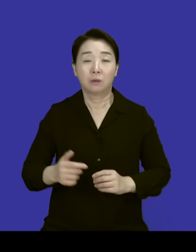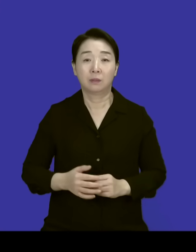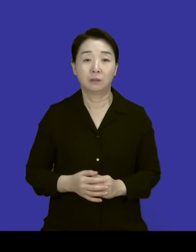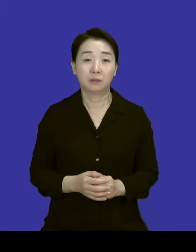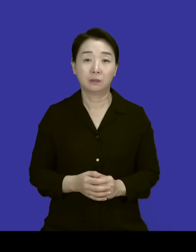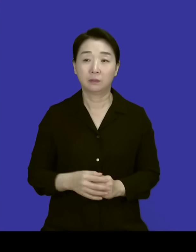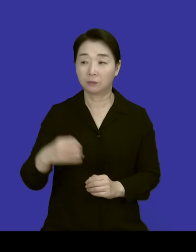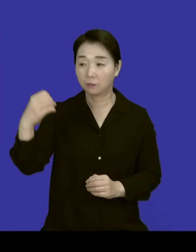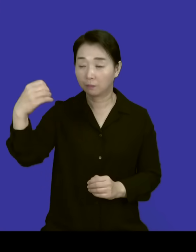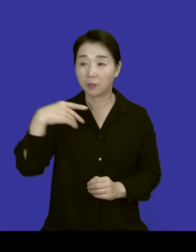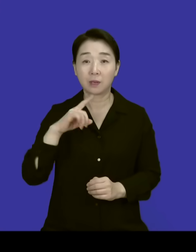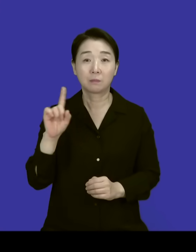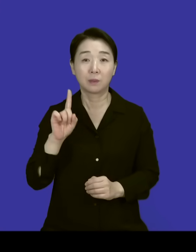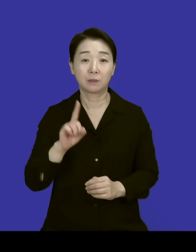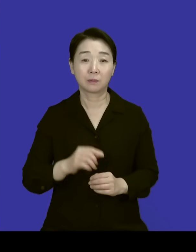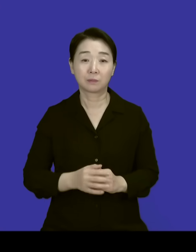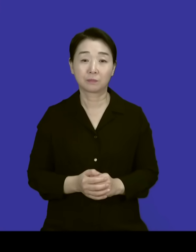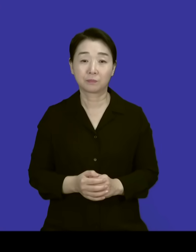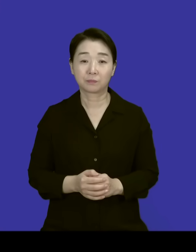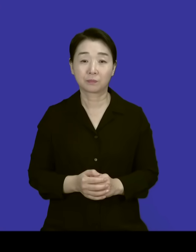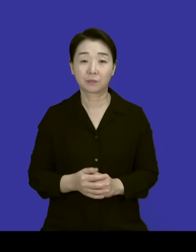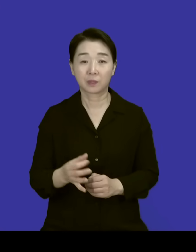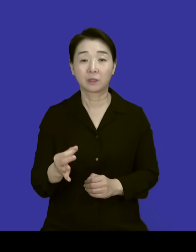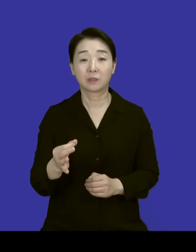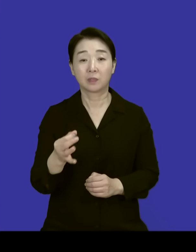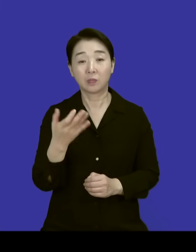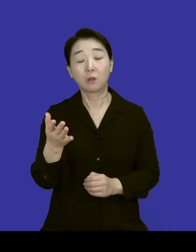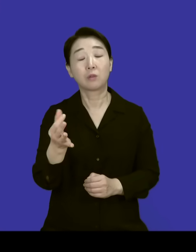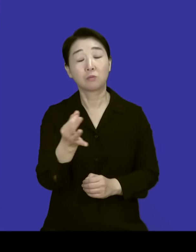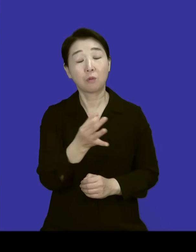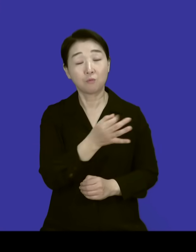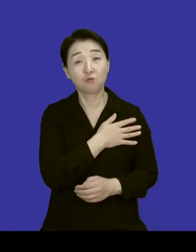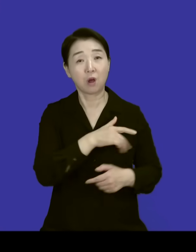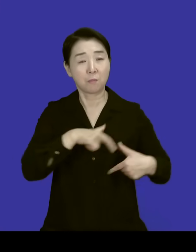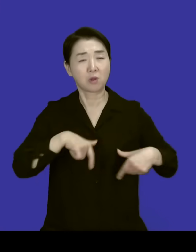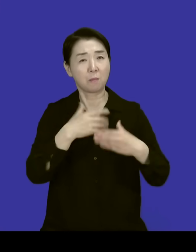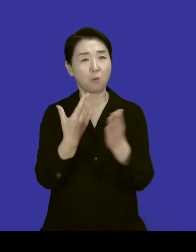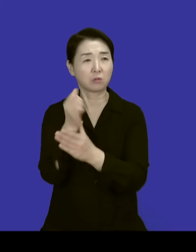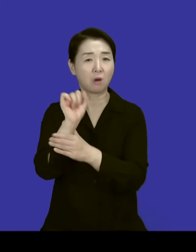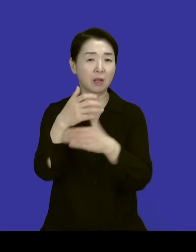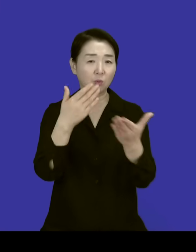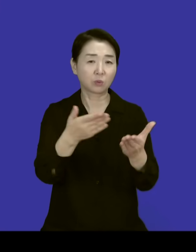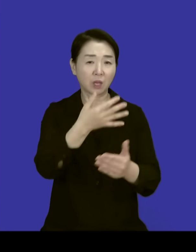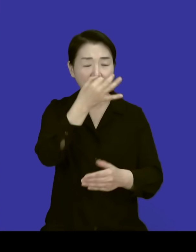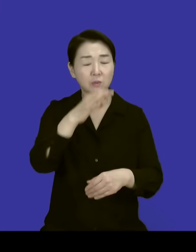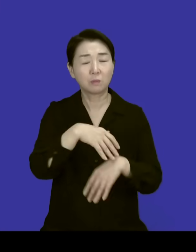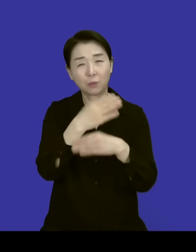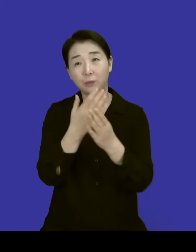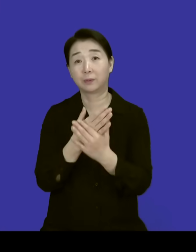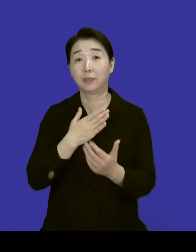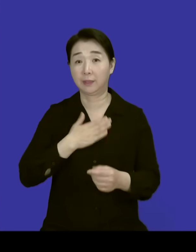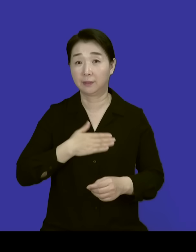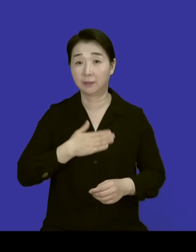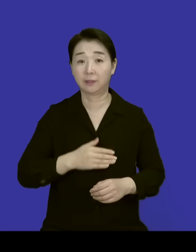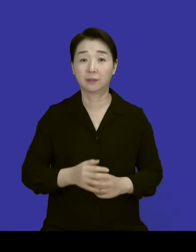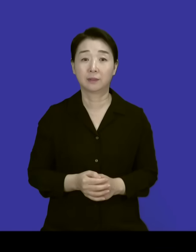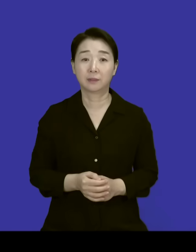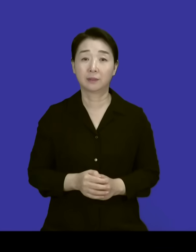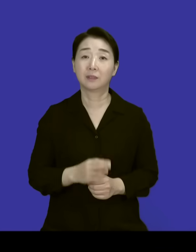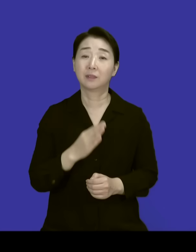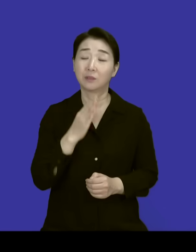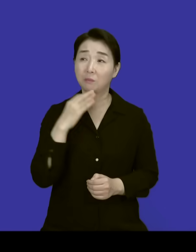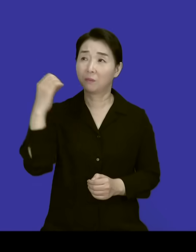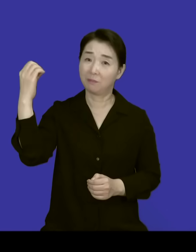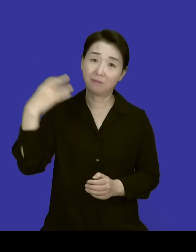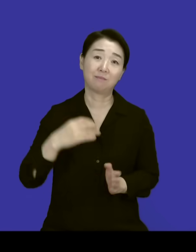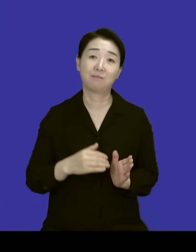그리고 딱 말씀하셨어요. 네. 부와 명예 모든 걸 다 줄 것이라고 너한테. 힘들었던 시간 다 알고 있다고. 어머. 진짜 그렇게 얘기하셨어요.